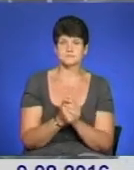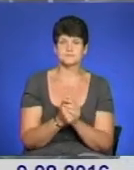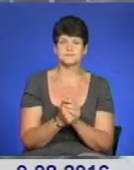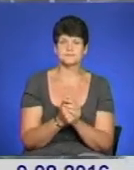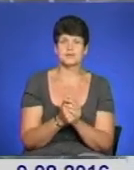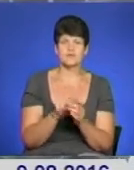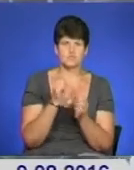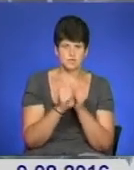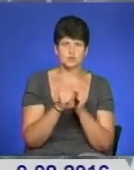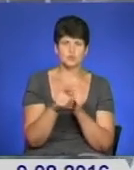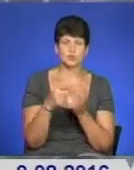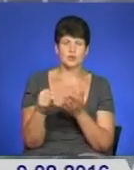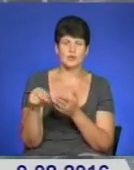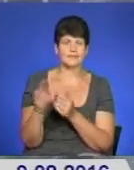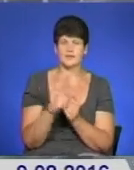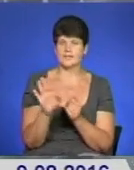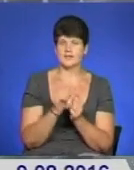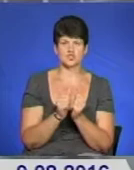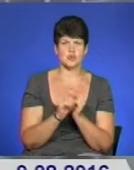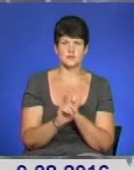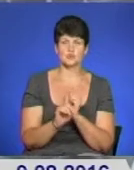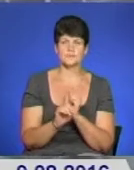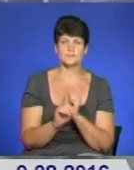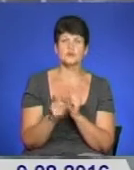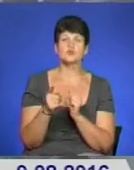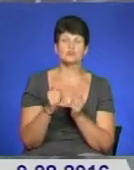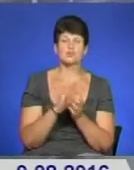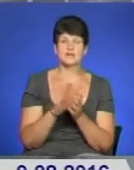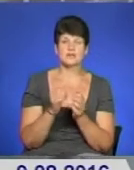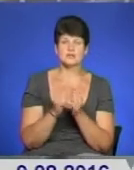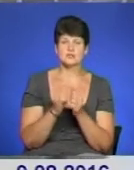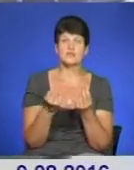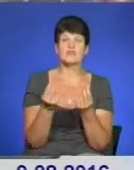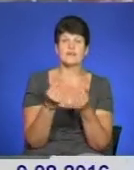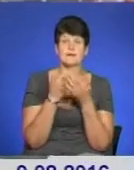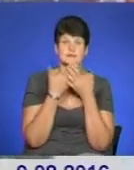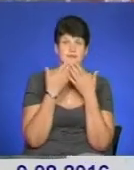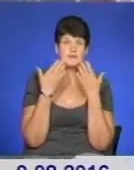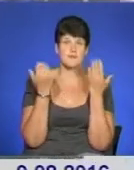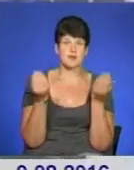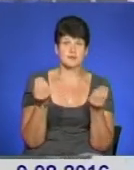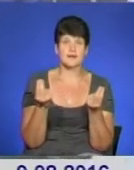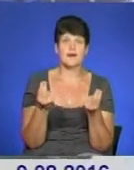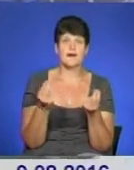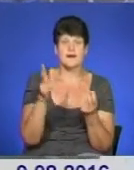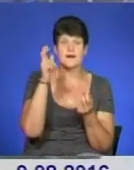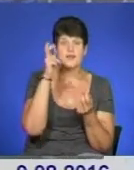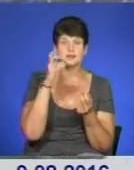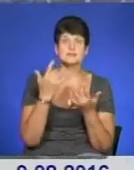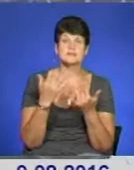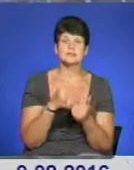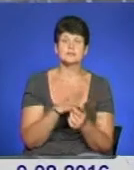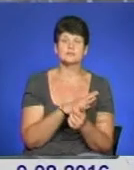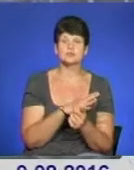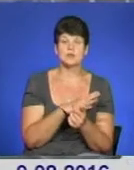і не часто фінансів немає фінанси немає на гарячку і